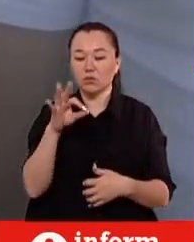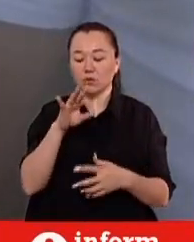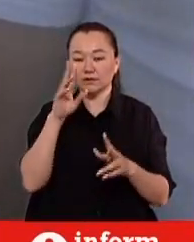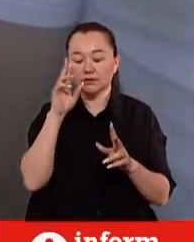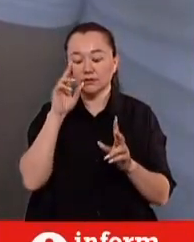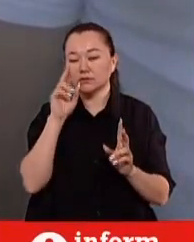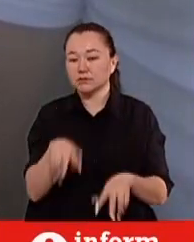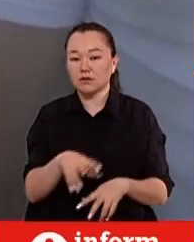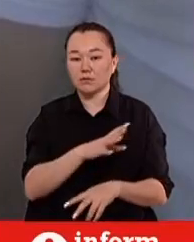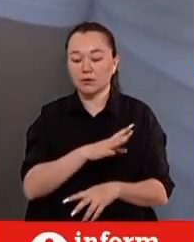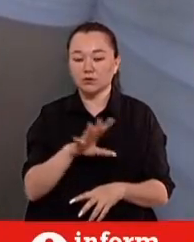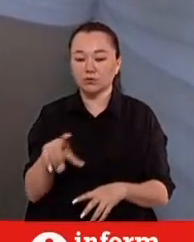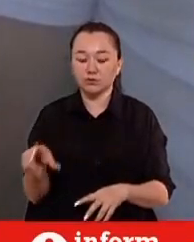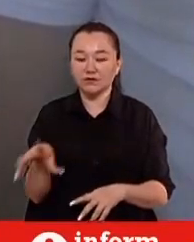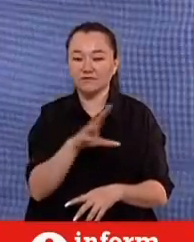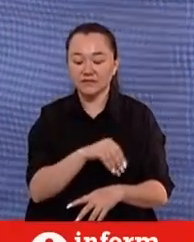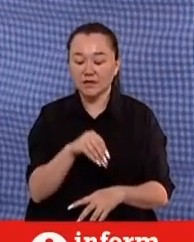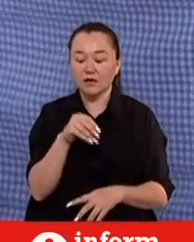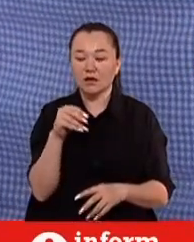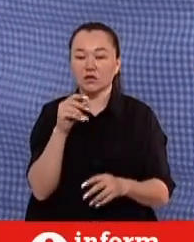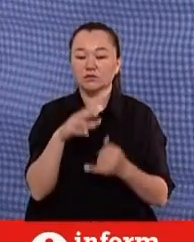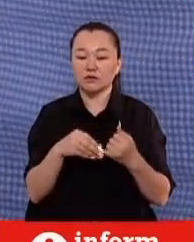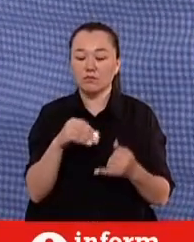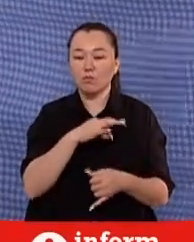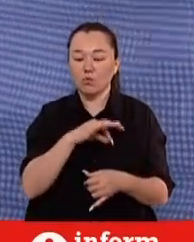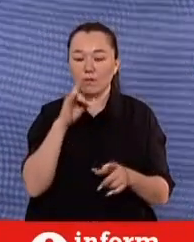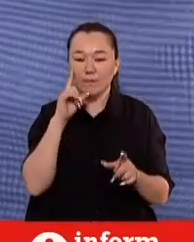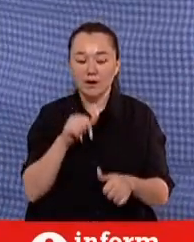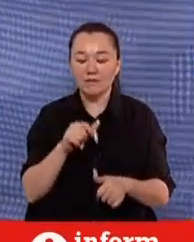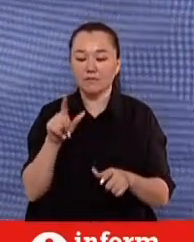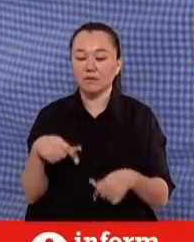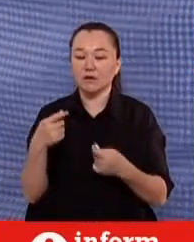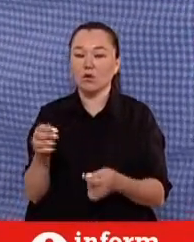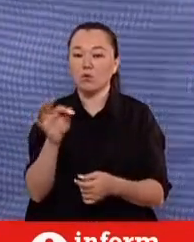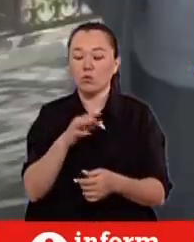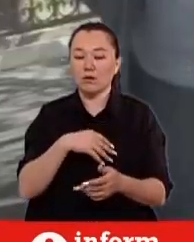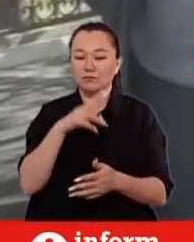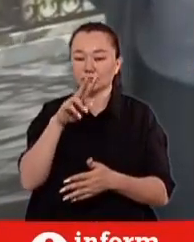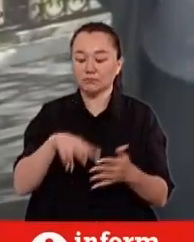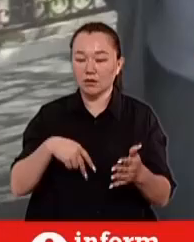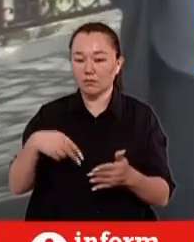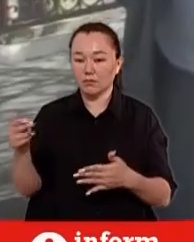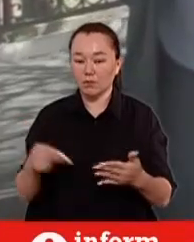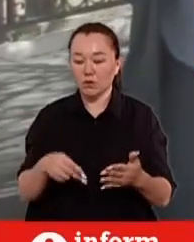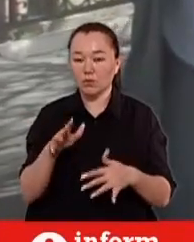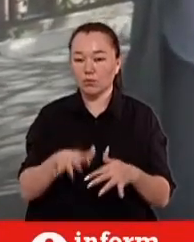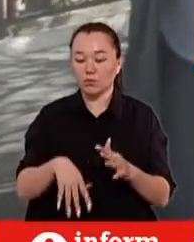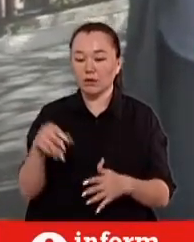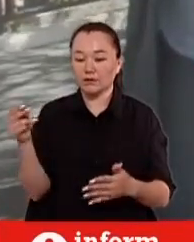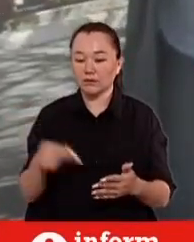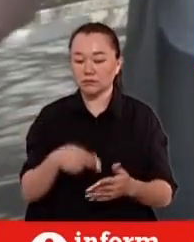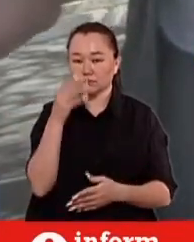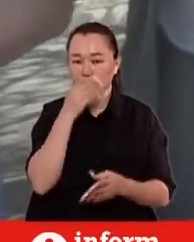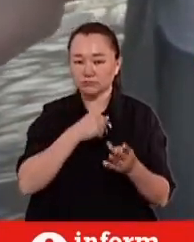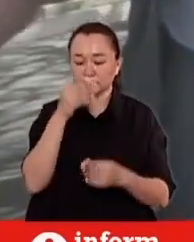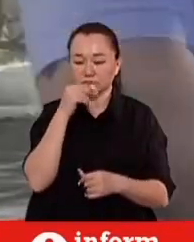хабарымыз болған жоқ дейді үлескерлер. Тіпті жерді пайдалану құқығын төрағаға беру туралы сенімхатқа қойылған көпшіліктің қолы да жалған